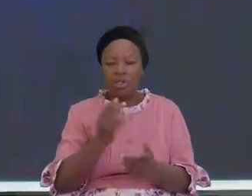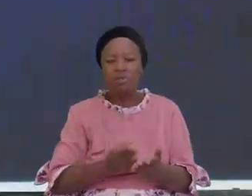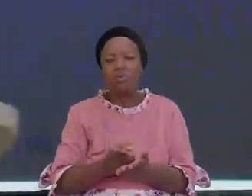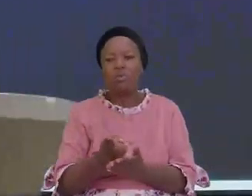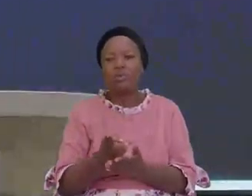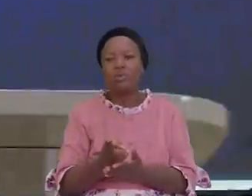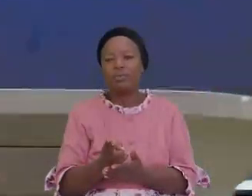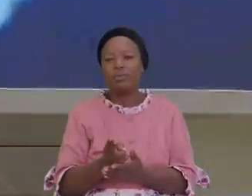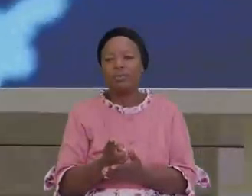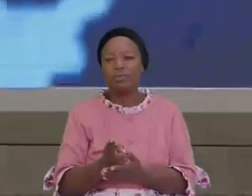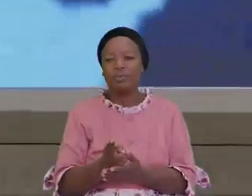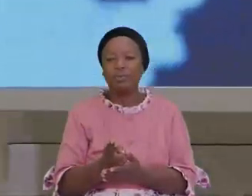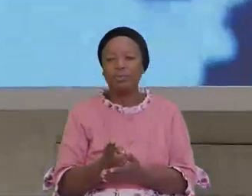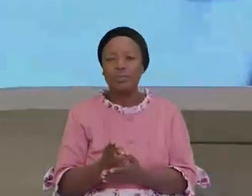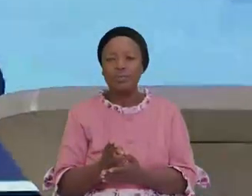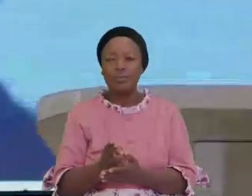vérité.